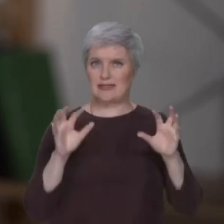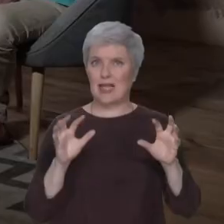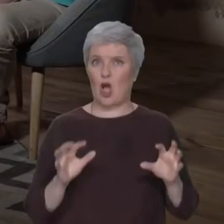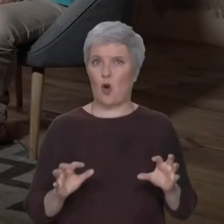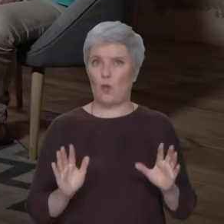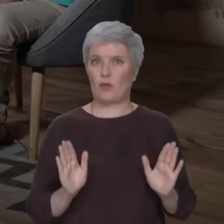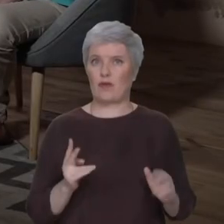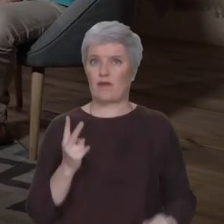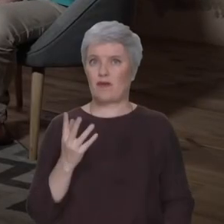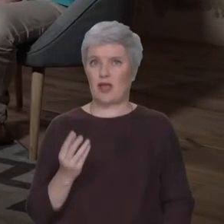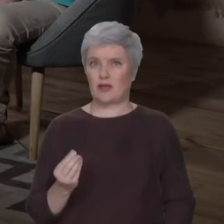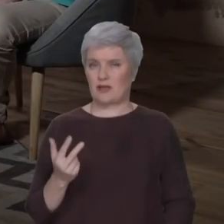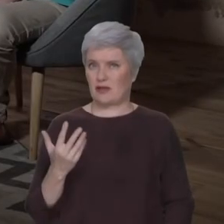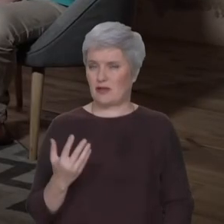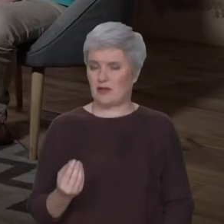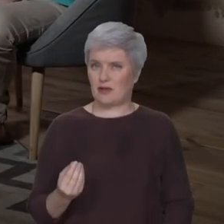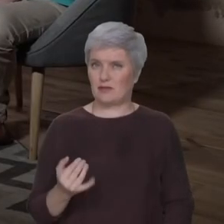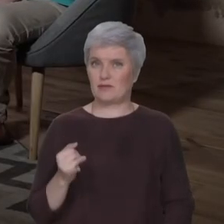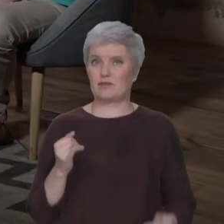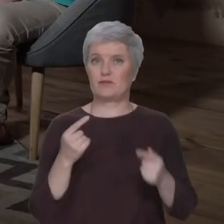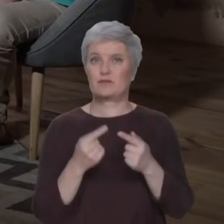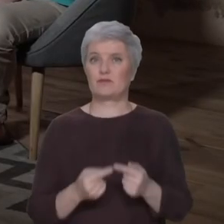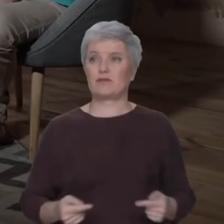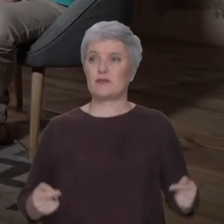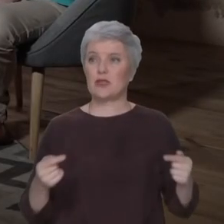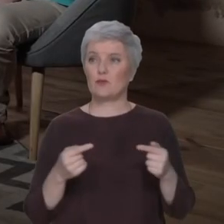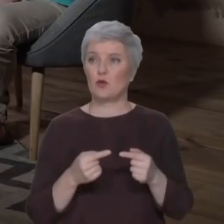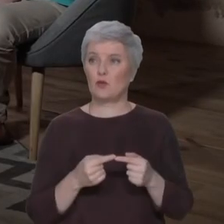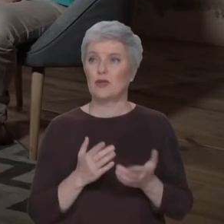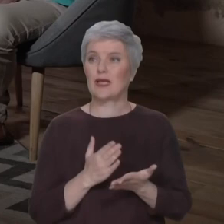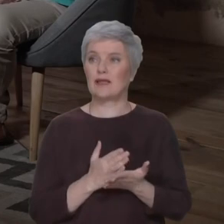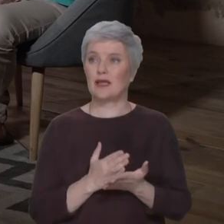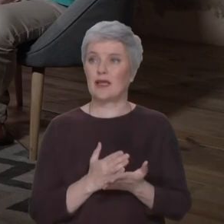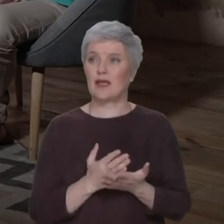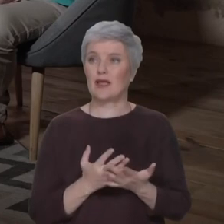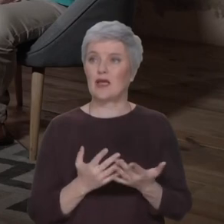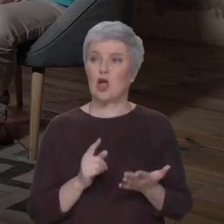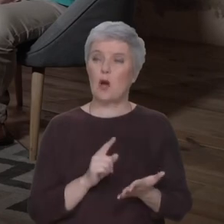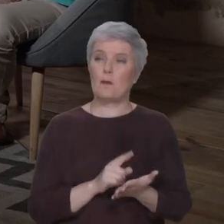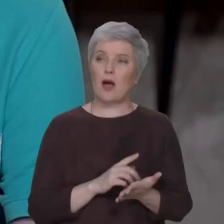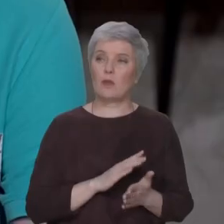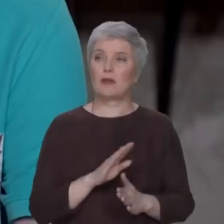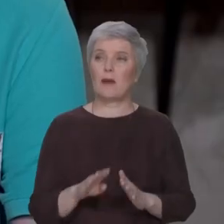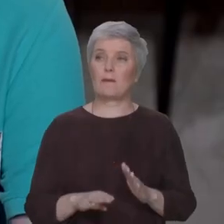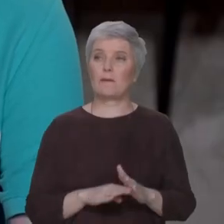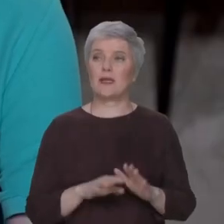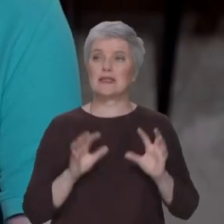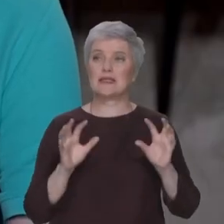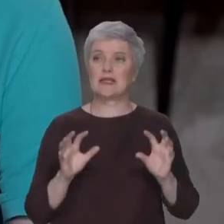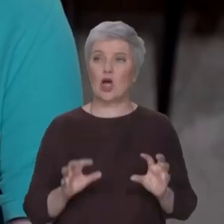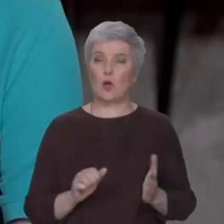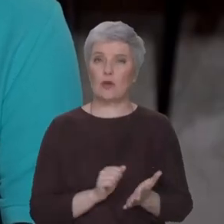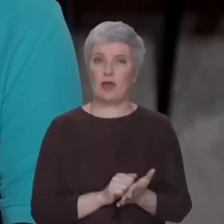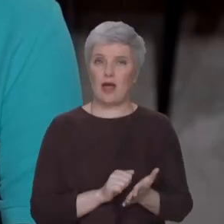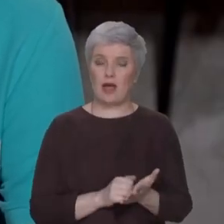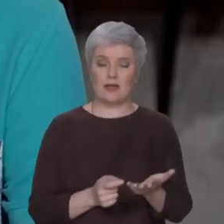да, чи три. І відповідно є ще якісь, мабуть, чи мають бути підзаконні акти, повинен бути оцей